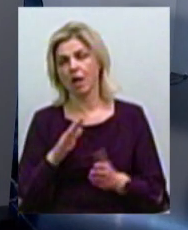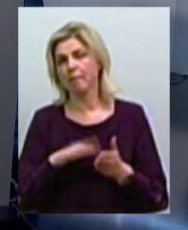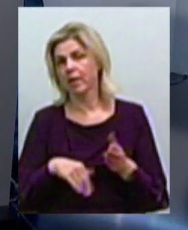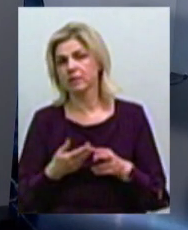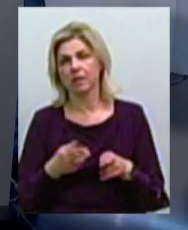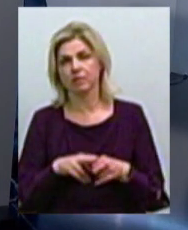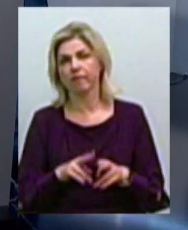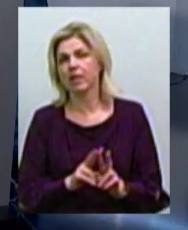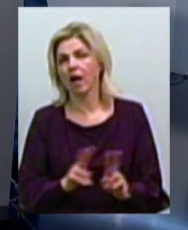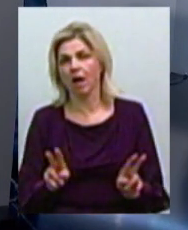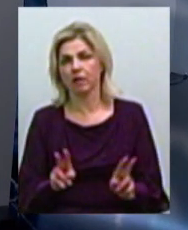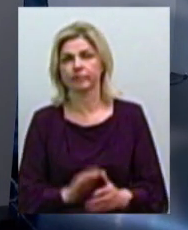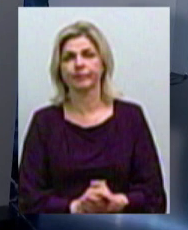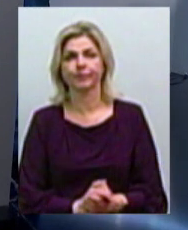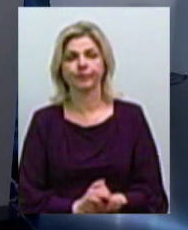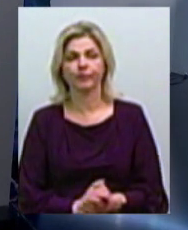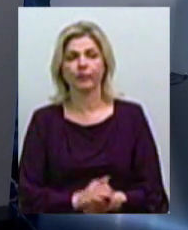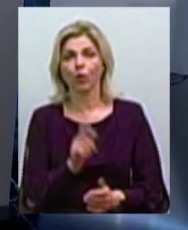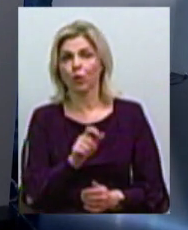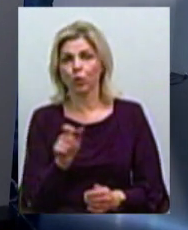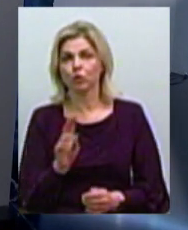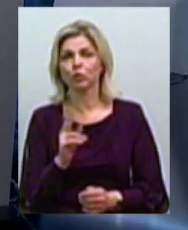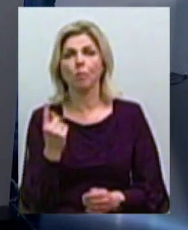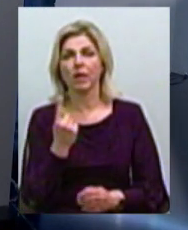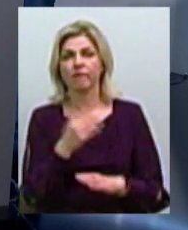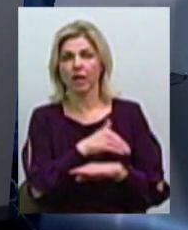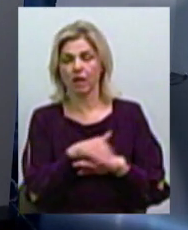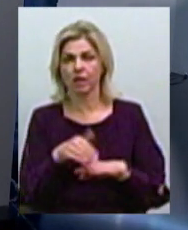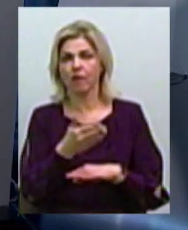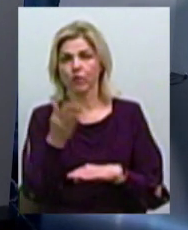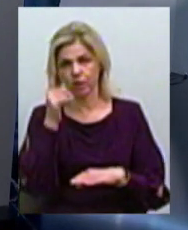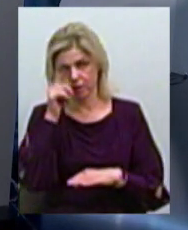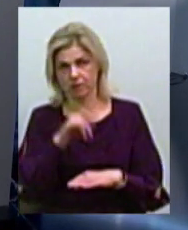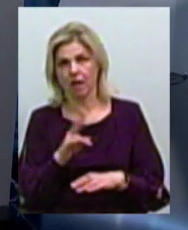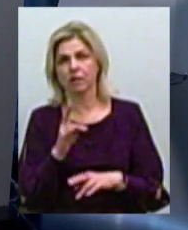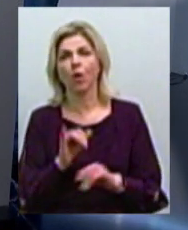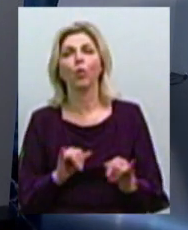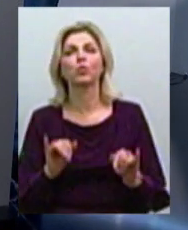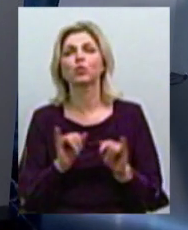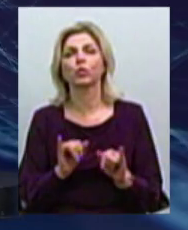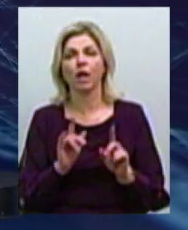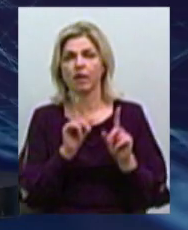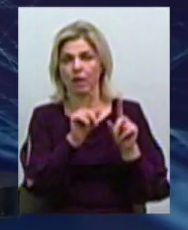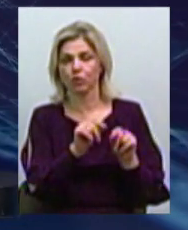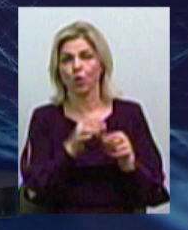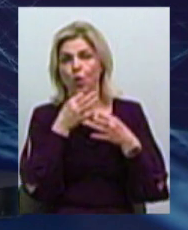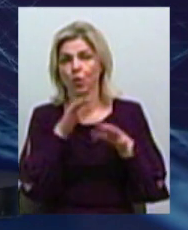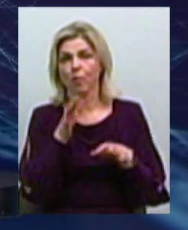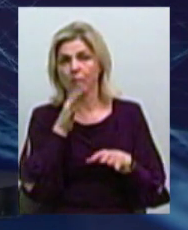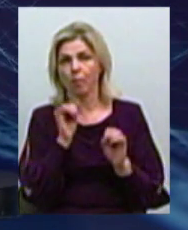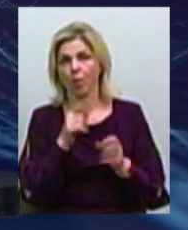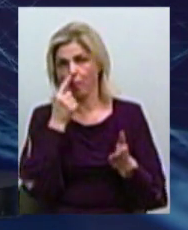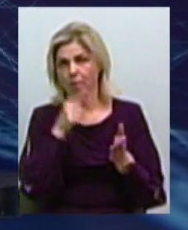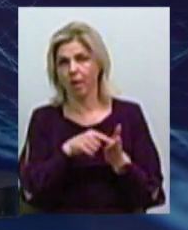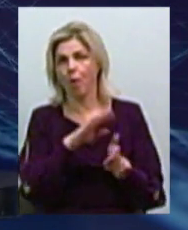ніяк. Потрапляти, ну, люди, які працюють на передній лінії, вони знають, на що вони йдуть. Вони знають, куди вони їдуть, і вони знають, що в будь-який момент вони можуть потрапити під